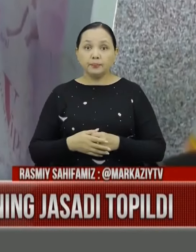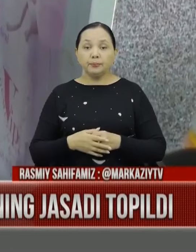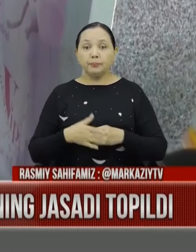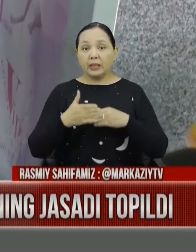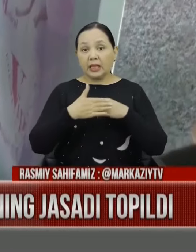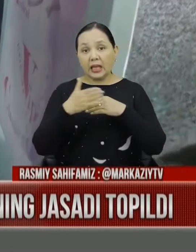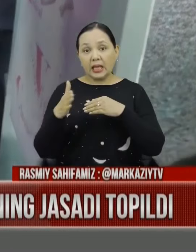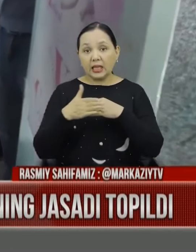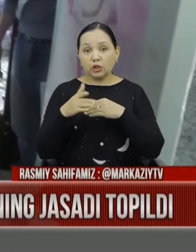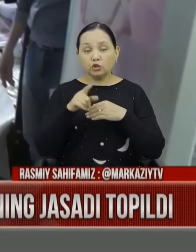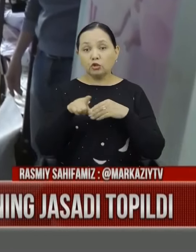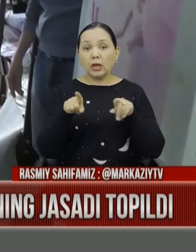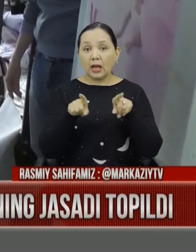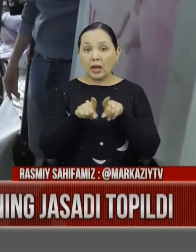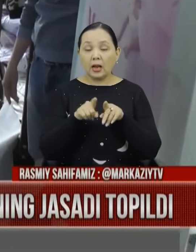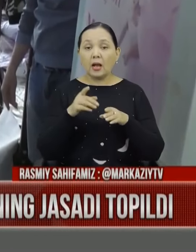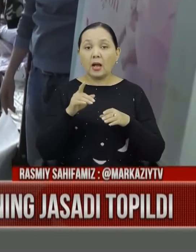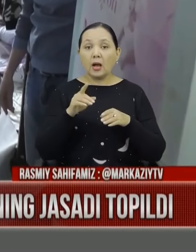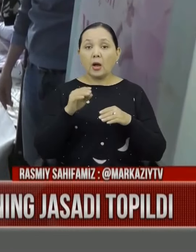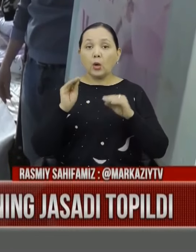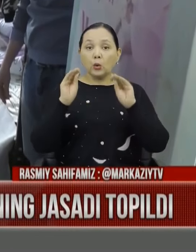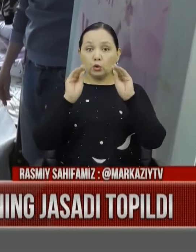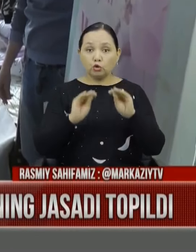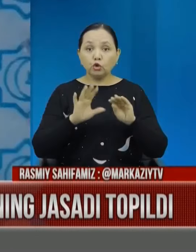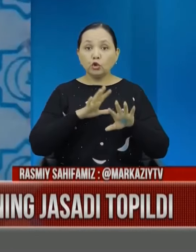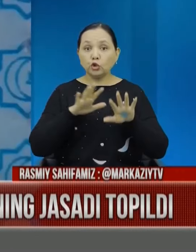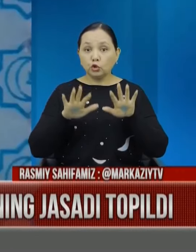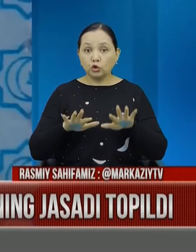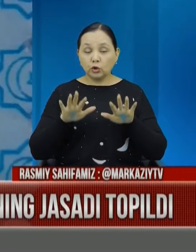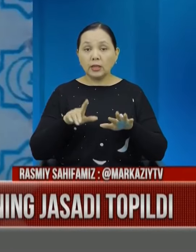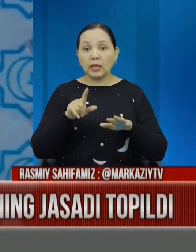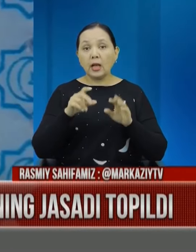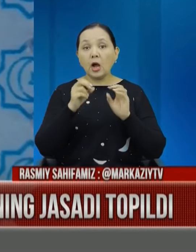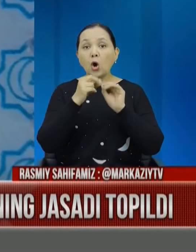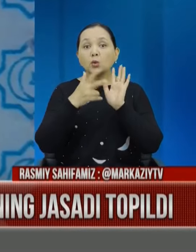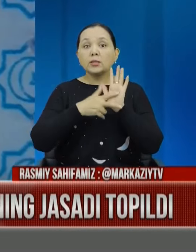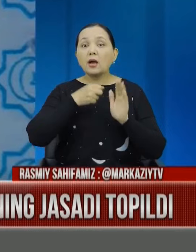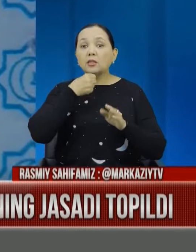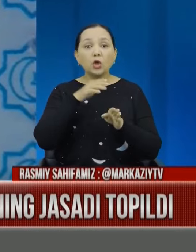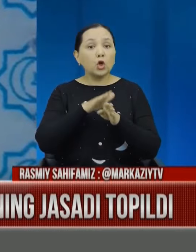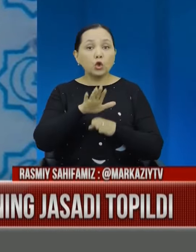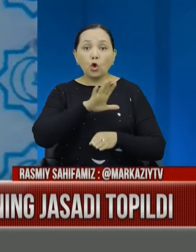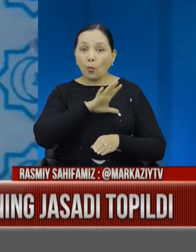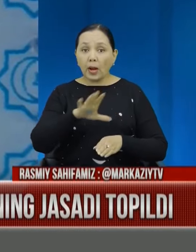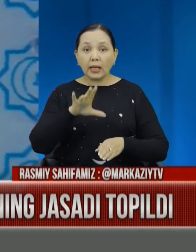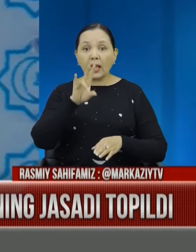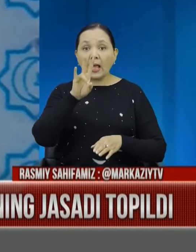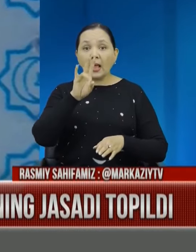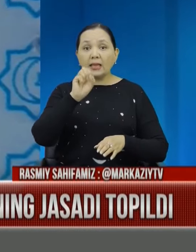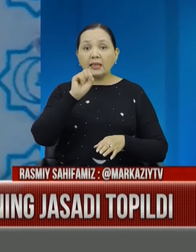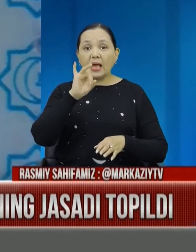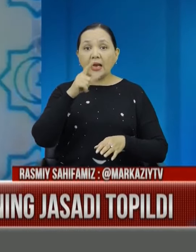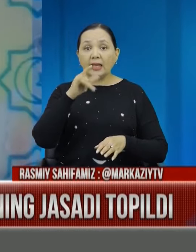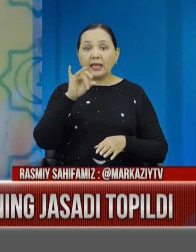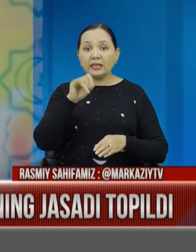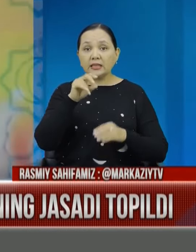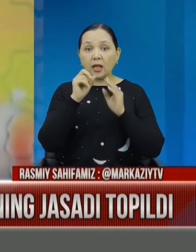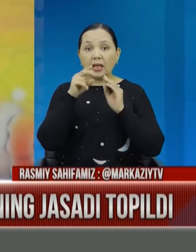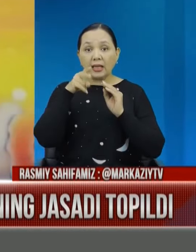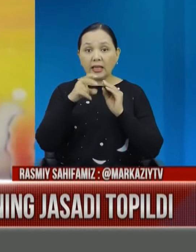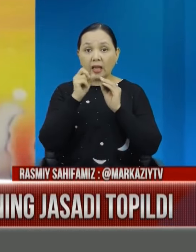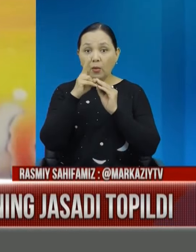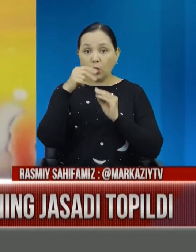Eshik joylashgan, eshik mana shu eshik bo'ladi, yerto'laga tushadigan joy. Hali 18 yoshga to'lmagan Nargiza oxirgi marotaba